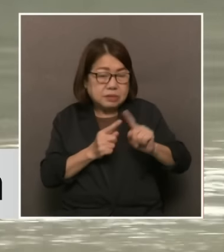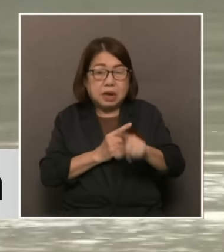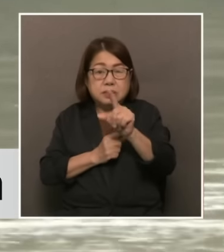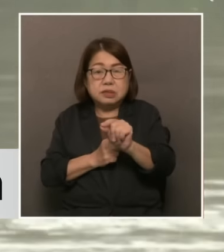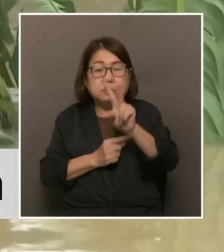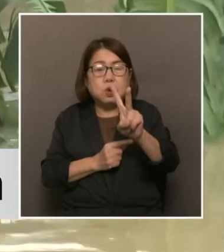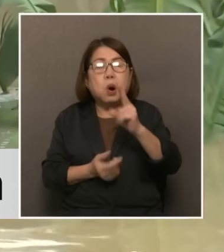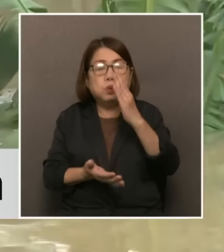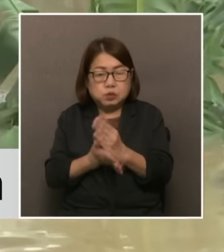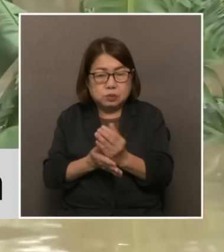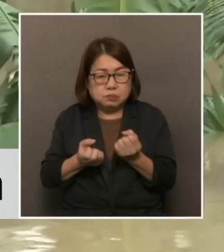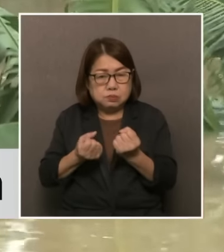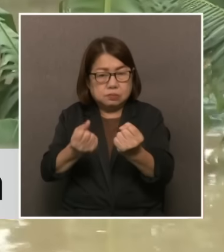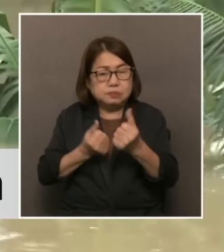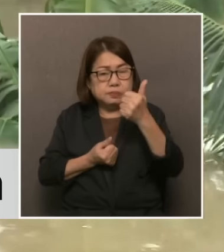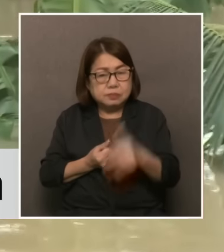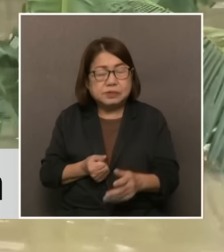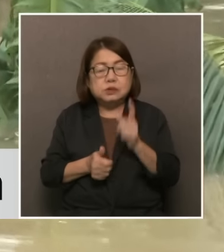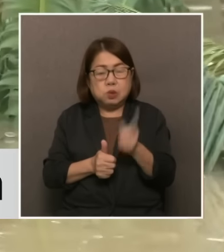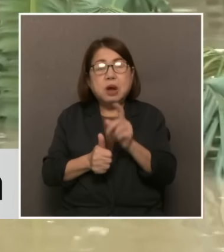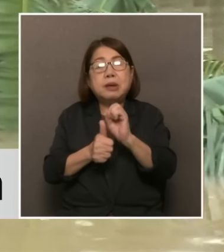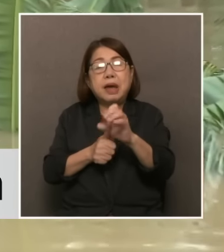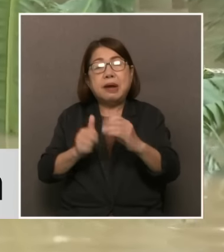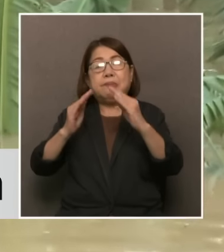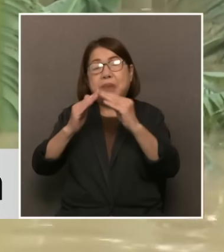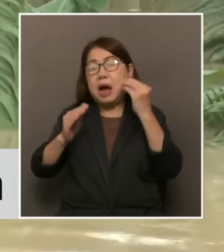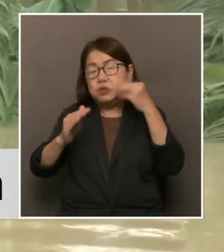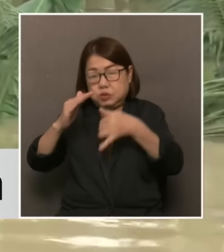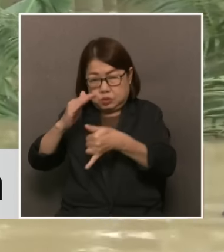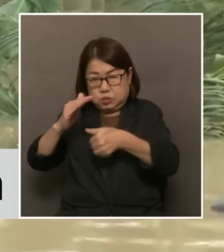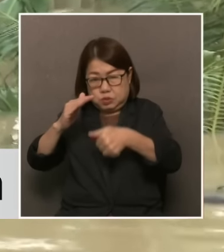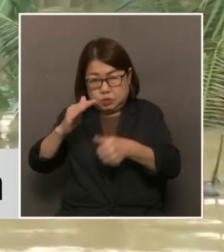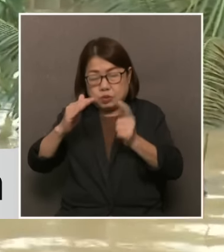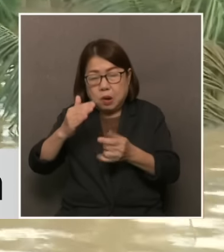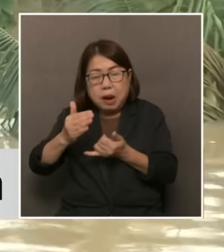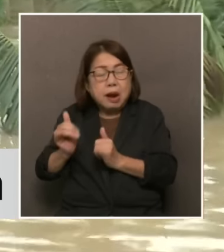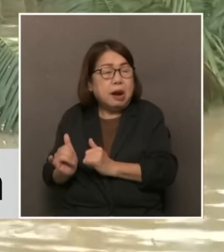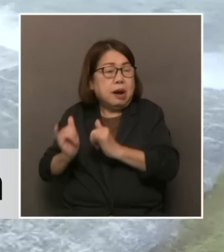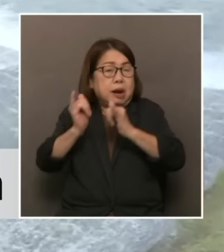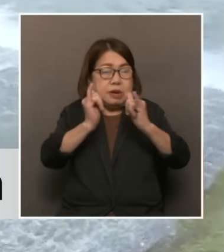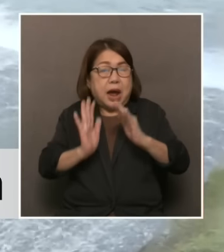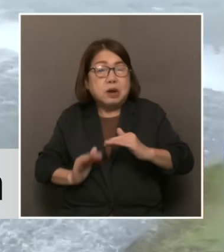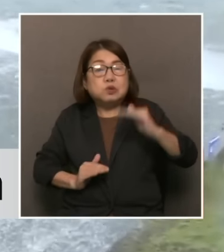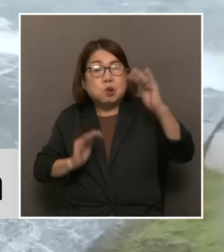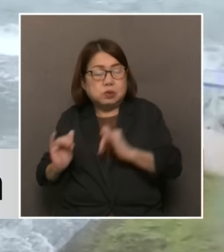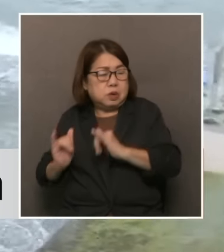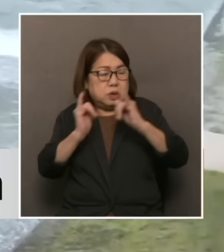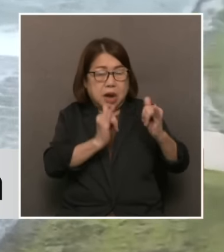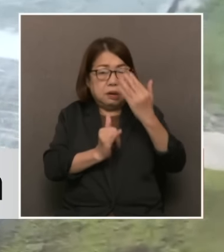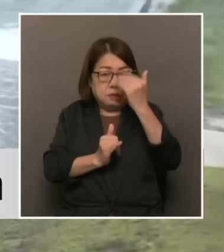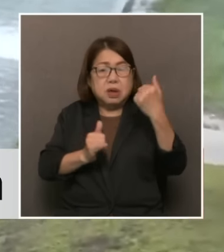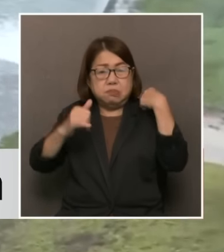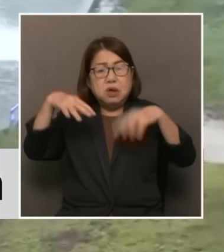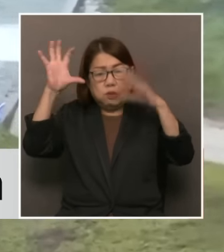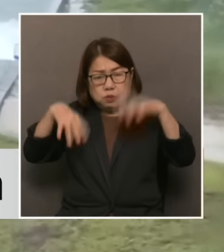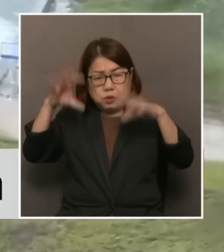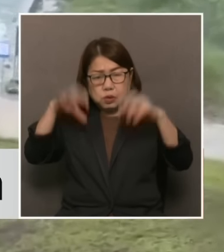ตอนนี้ยังแนะนำให้ชาวเมืองอยู่แตนในบ้านแล้วก็ย้ายไปอยใทสูงก่อนเลยเพระว่าฝนยัคงตกต่อเนื่องระดับน้ำในหมู่บ